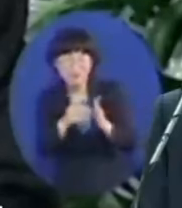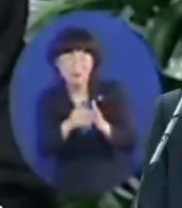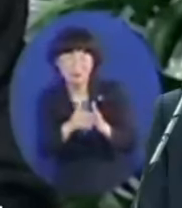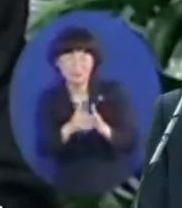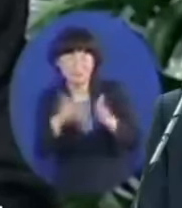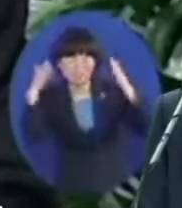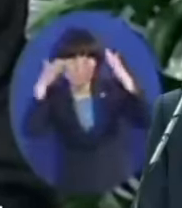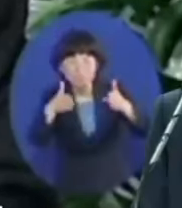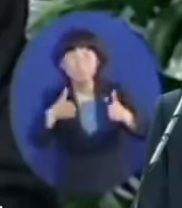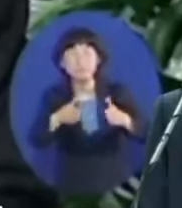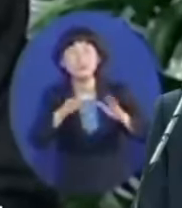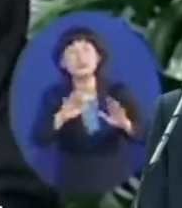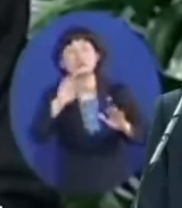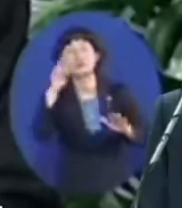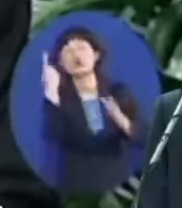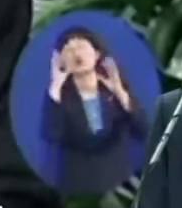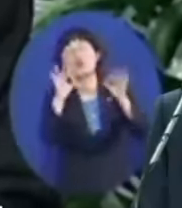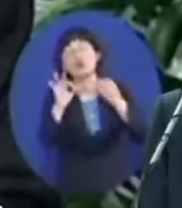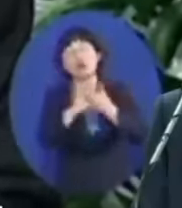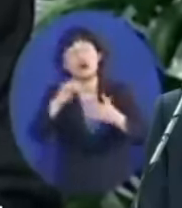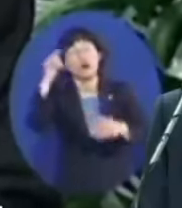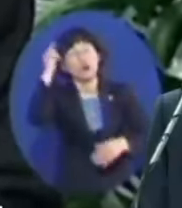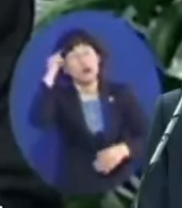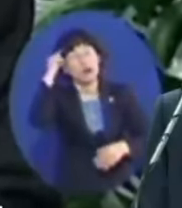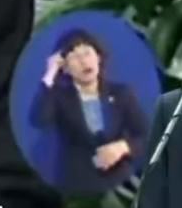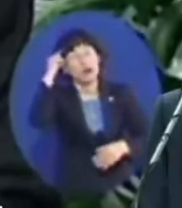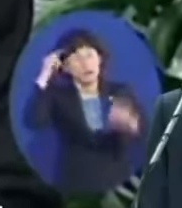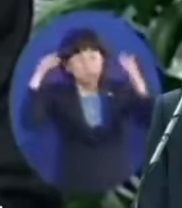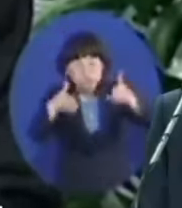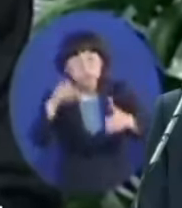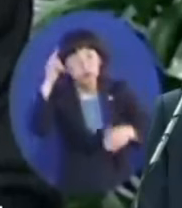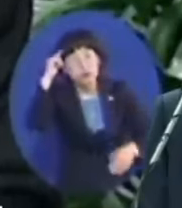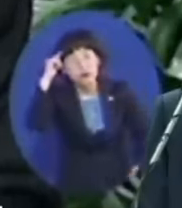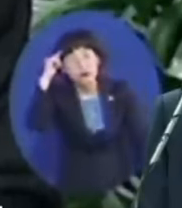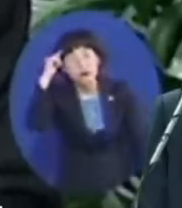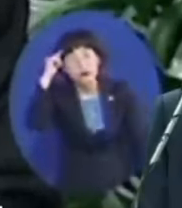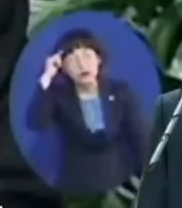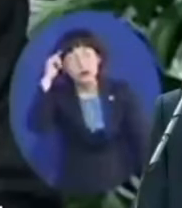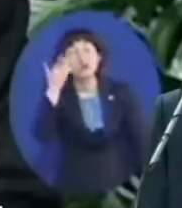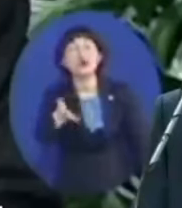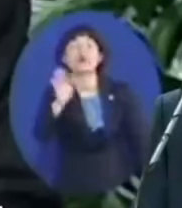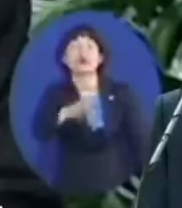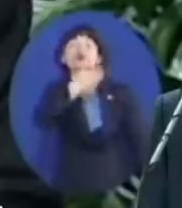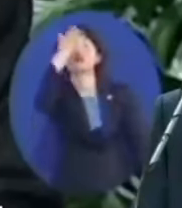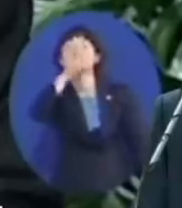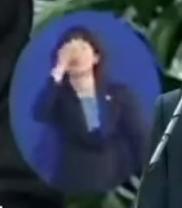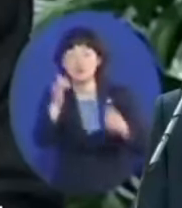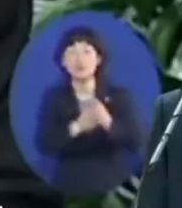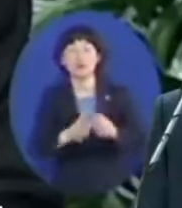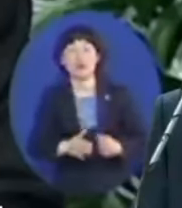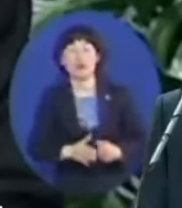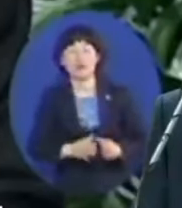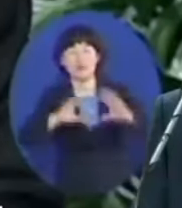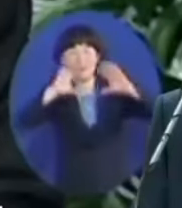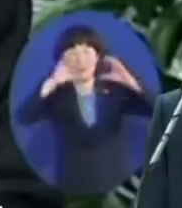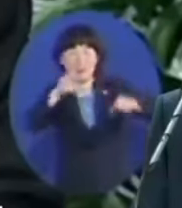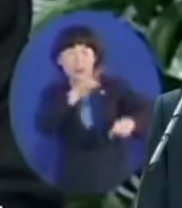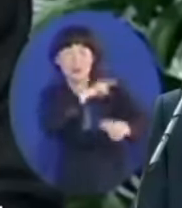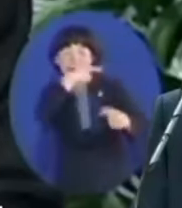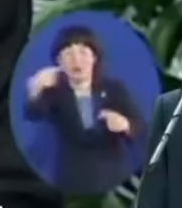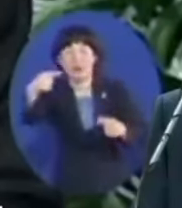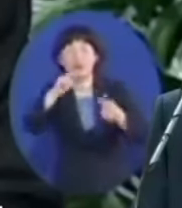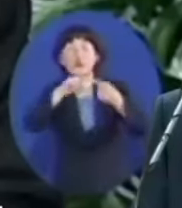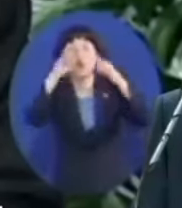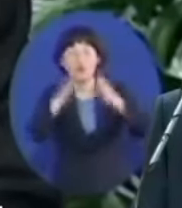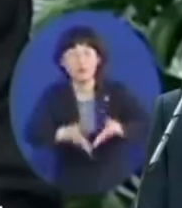돌아보면 왜 그렇게 정신없이 뛰었는가 생각이 납니다. 그러나 꿈이 있었기 때문에 세계 최대의 교회를 세우게 되는